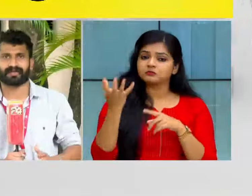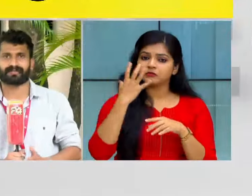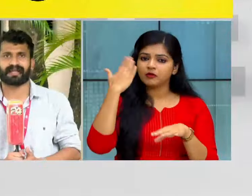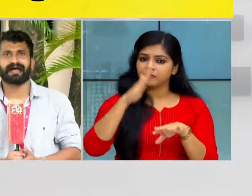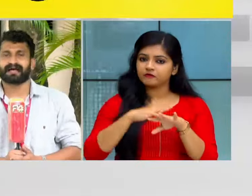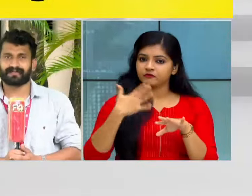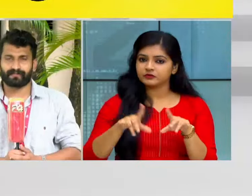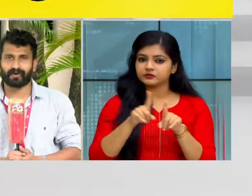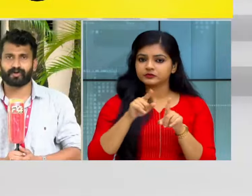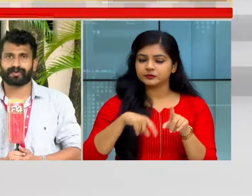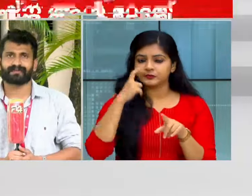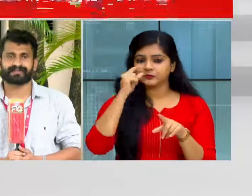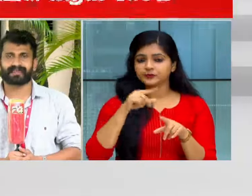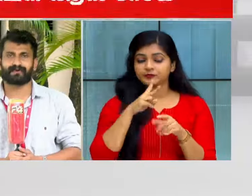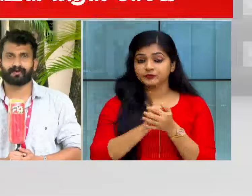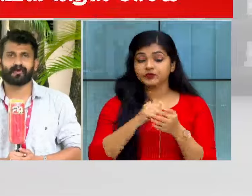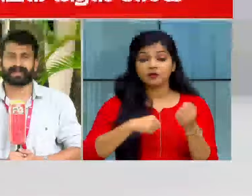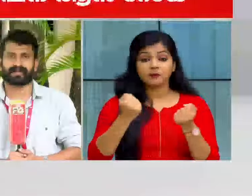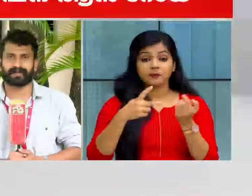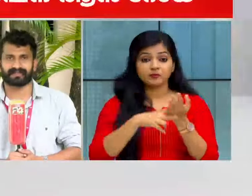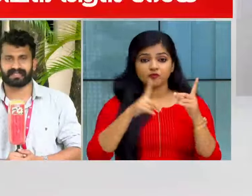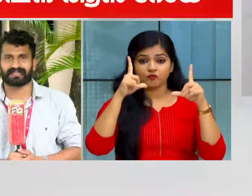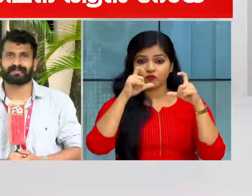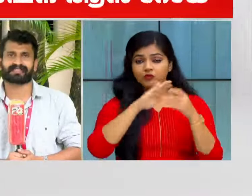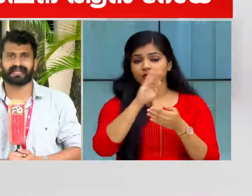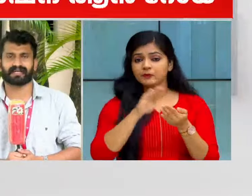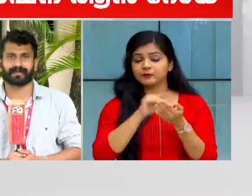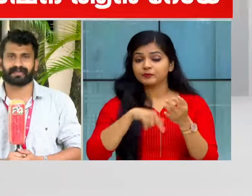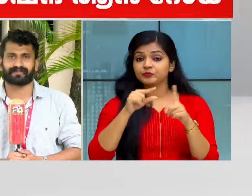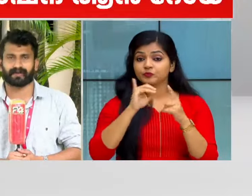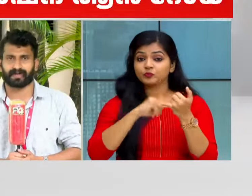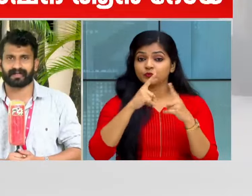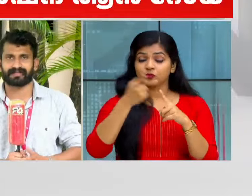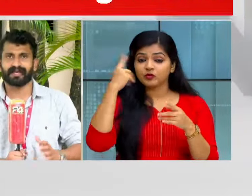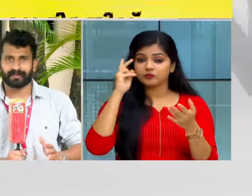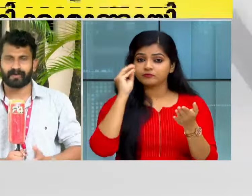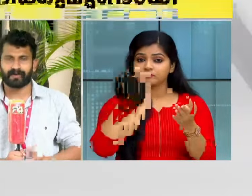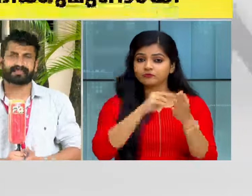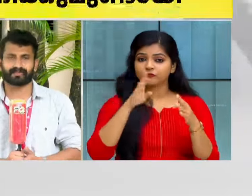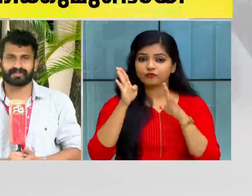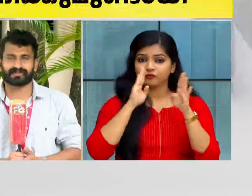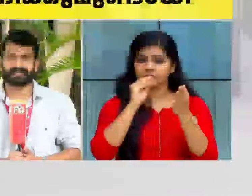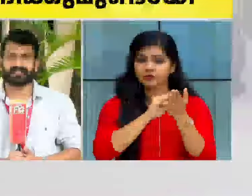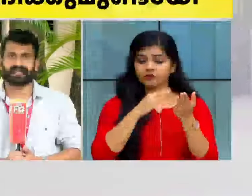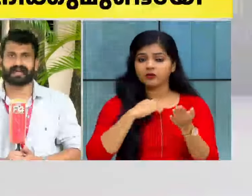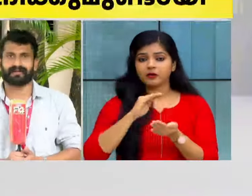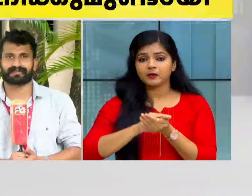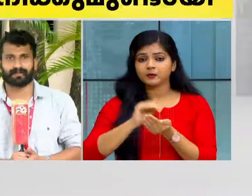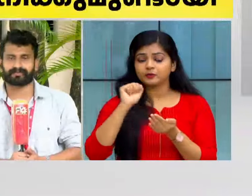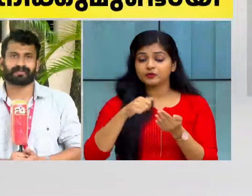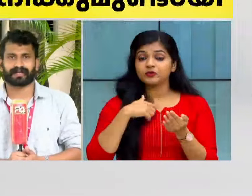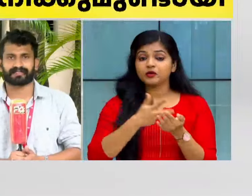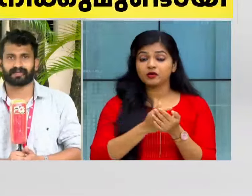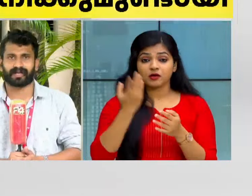പറയുന്നു മാത്രമല്ല ഫോട്ടോ ഉൾപ്പെടെ ഈ ബസ്സിന്റെ ഫോട്ടോ ഉൾപ്പെടെയാണ് പങ്കുവെച്ചിരിക്കുന്നത് മാസങ്ങൾക്ക് മുൻപ് എടുത്ത ഫോട്ടോ ആണത് ഇപ്പോഴും താൻ സൂക്ഷിച്ചു വെച്ചിരിക്കുന്നതിന്റെ കാരണം ആ